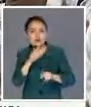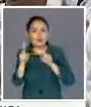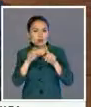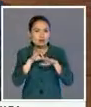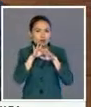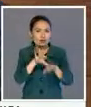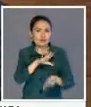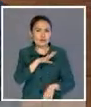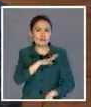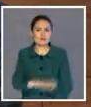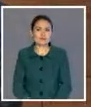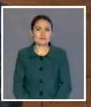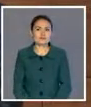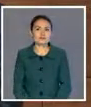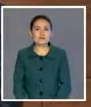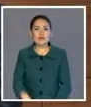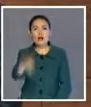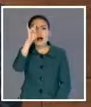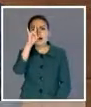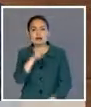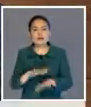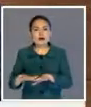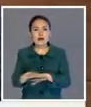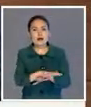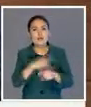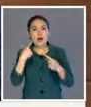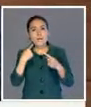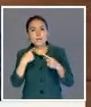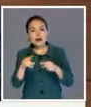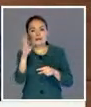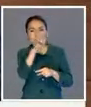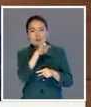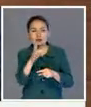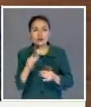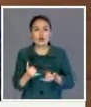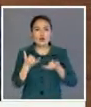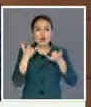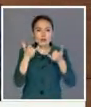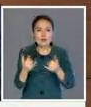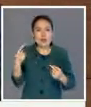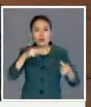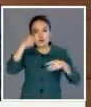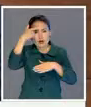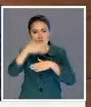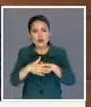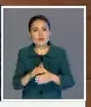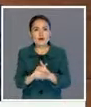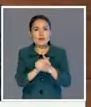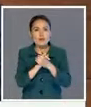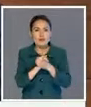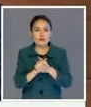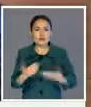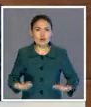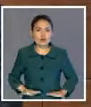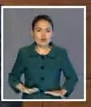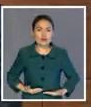қалмады. Қазақ халқының басқа діндерге деген құрметі, толеранттылығы мен өзара түсіністігі маңызды біріктіруші